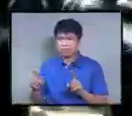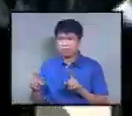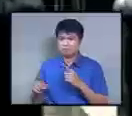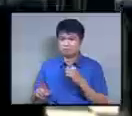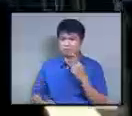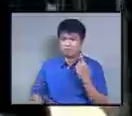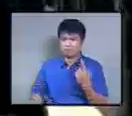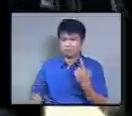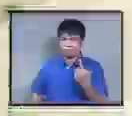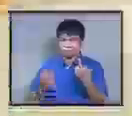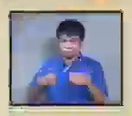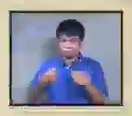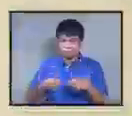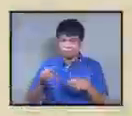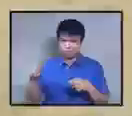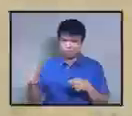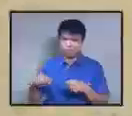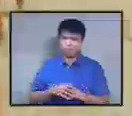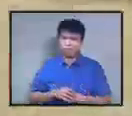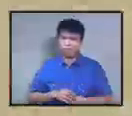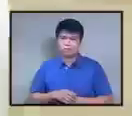Isa lang naman sport talaga rito